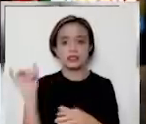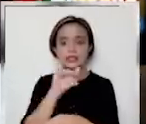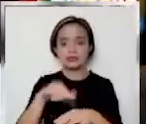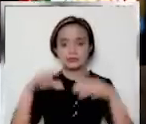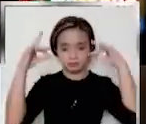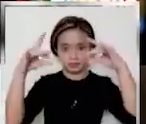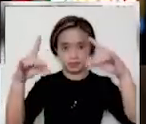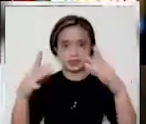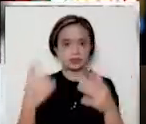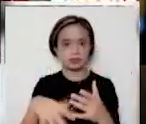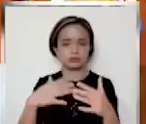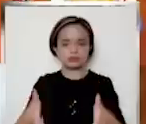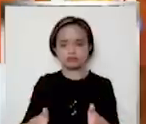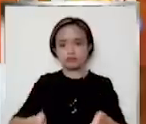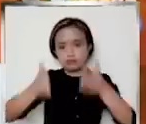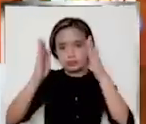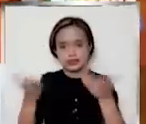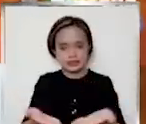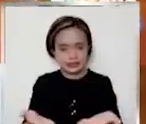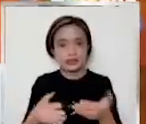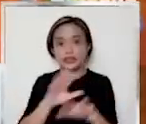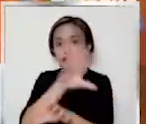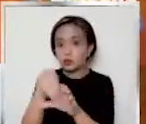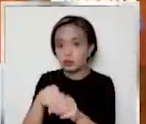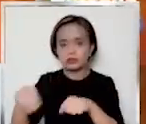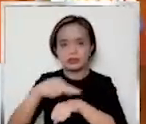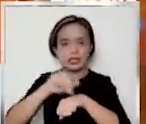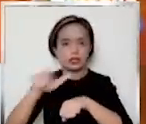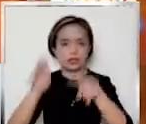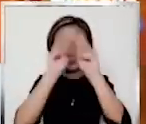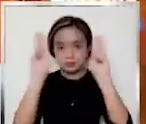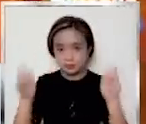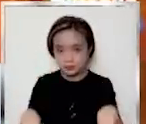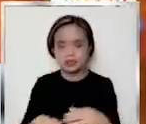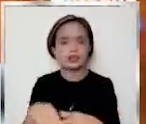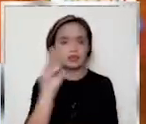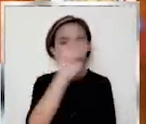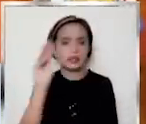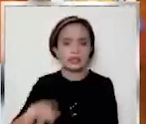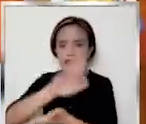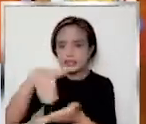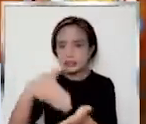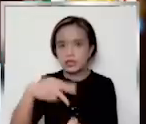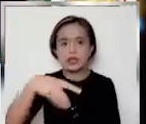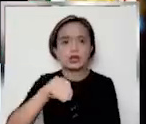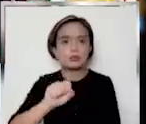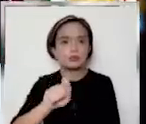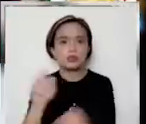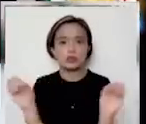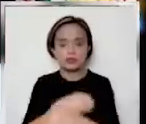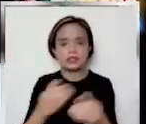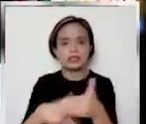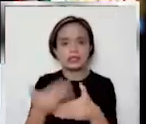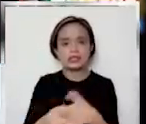sa kabisera ng bansa, kasama ang National Museum, ang Manila Central Post Office, maging ang fasad ng Tutuban Center, at ang